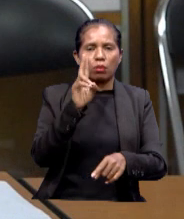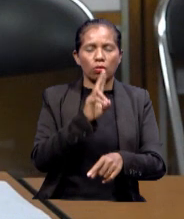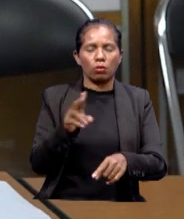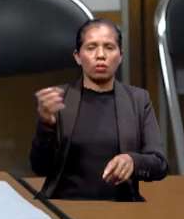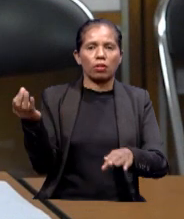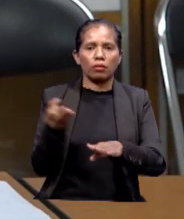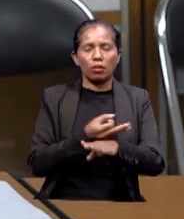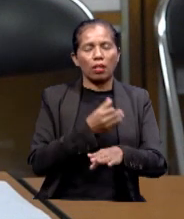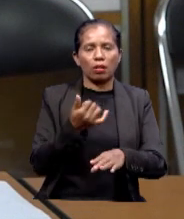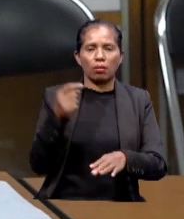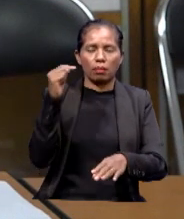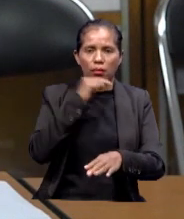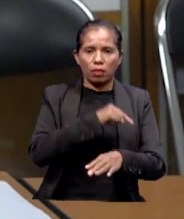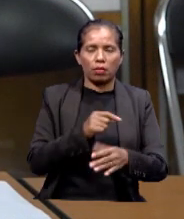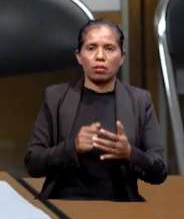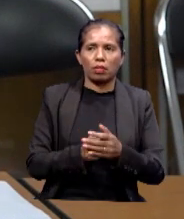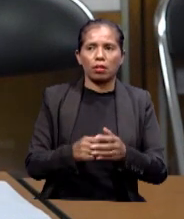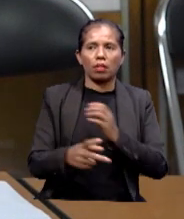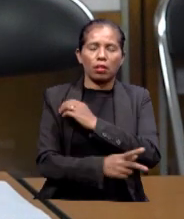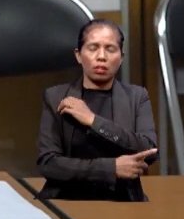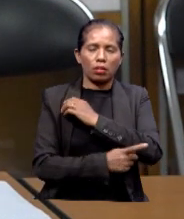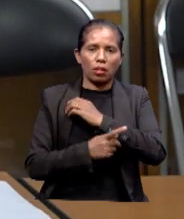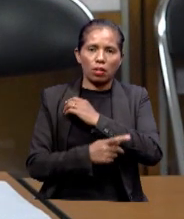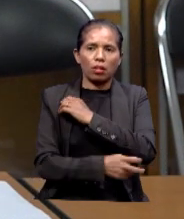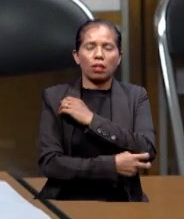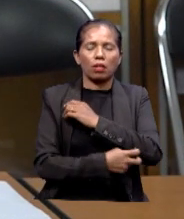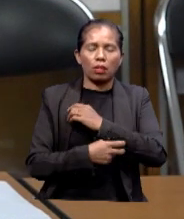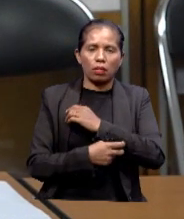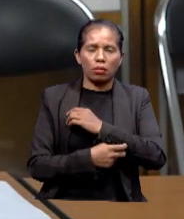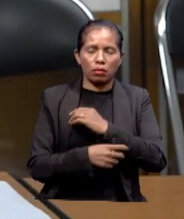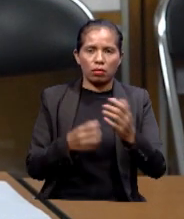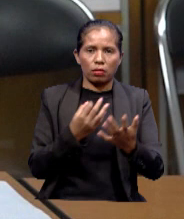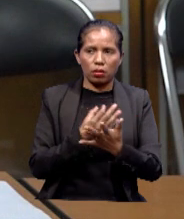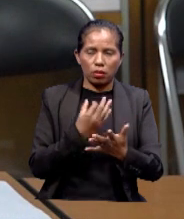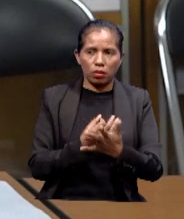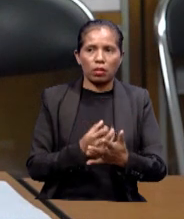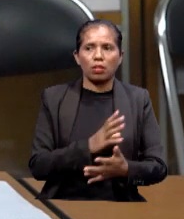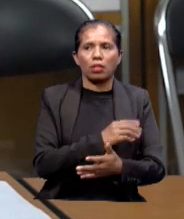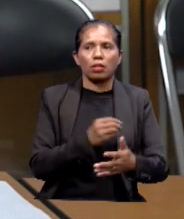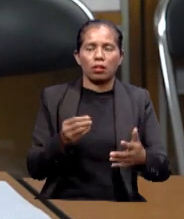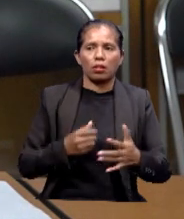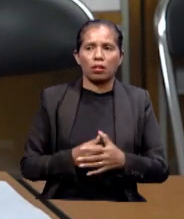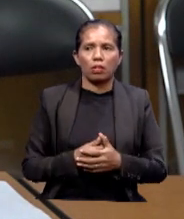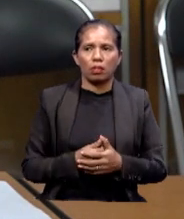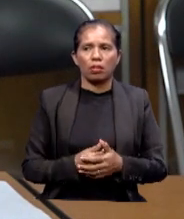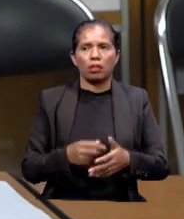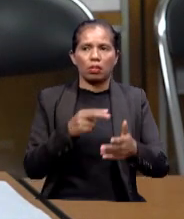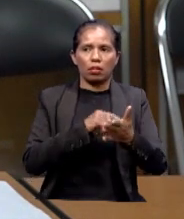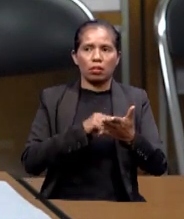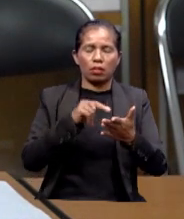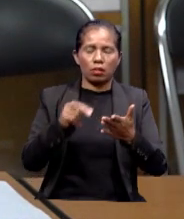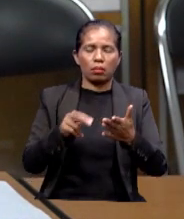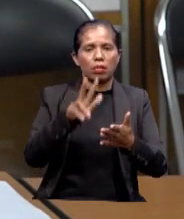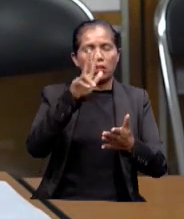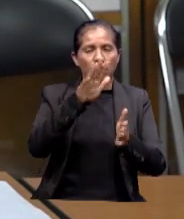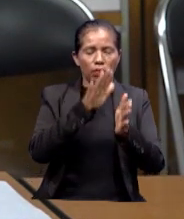dokumento fraude fiskal korupsyon pasiva ba atu lisitu korupsyon ativa ne ni número 3 mai